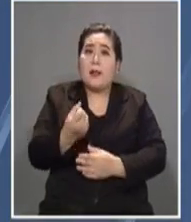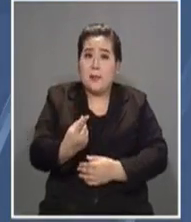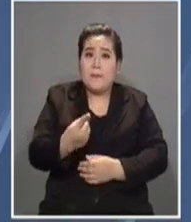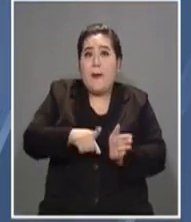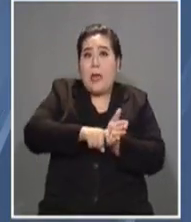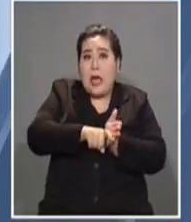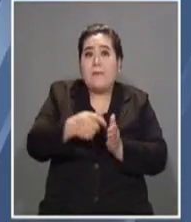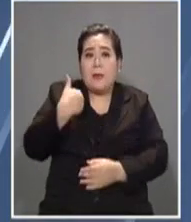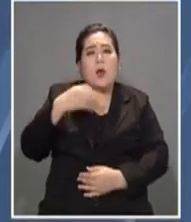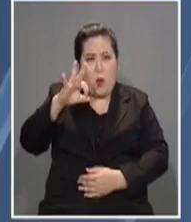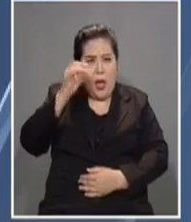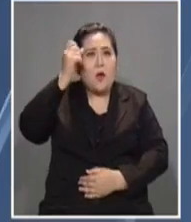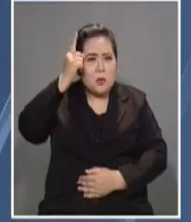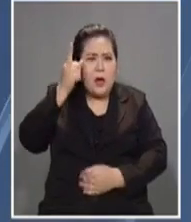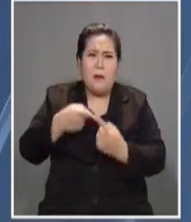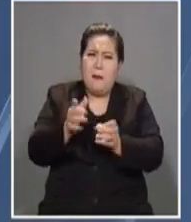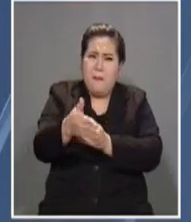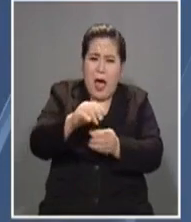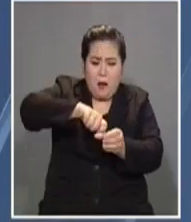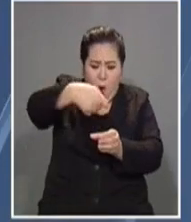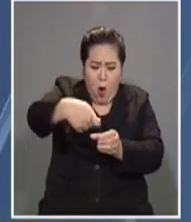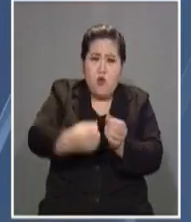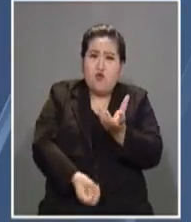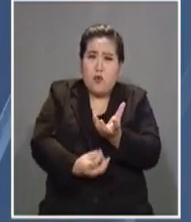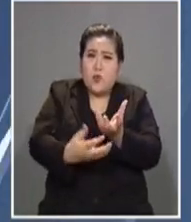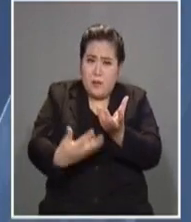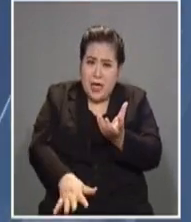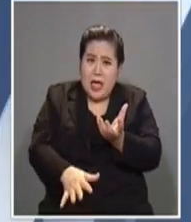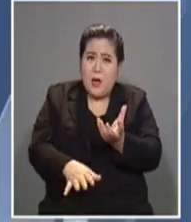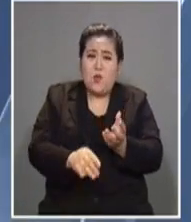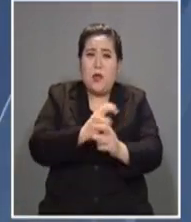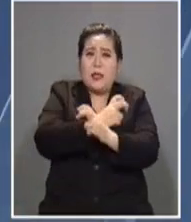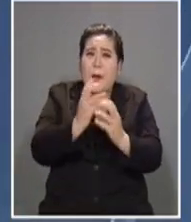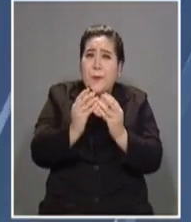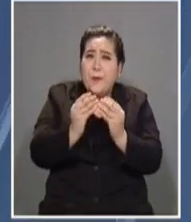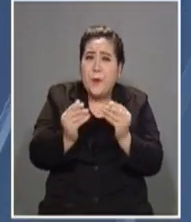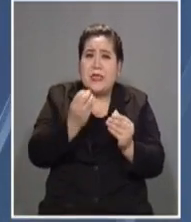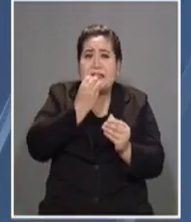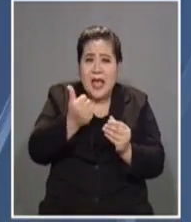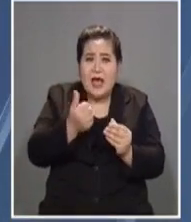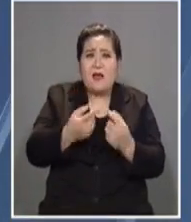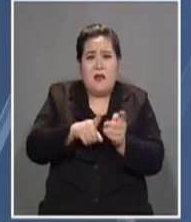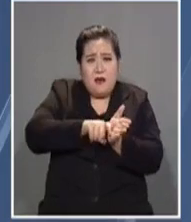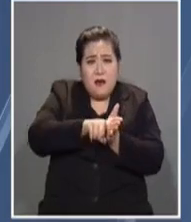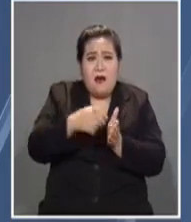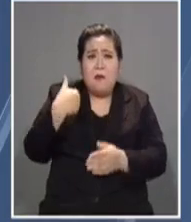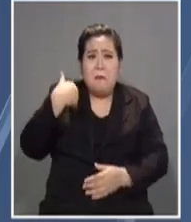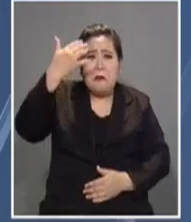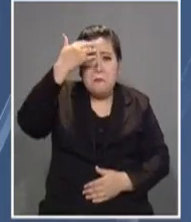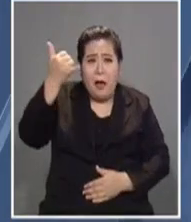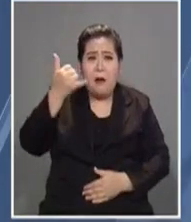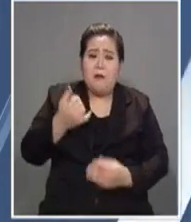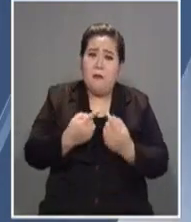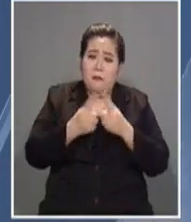จได้ไม่คือปลาดิบแต่ปลากระป๋องนี่มันสุกจนยุ่ยไม่รู้จะสุกยังไงแล้วก้างยังยุ่ยเลยแล้วทำไมมันยังมีชีวิตอยู่